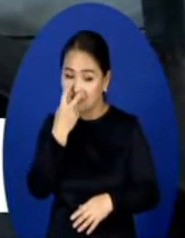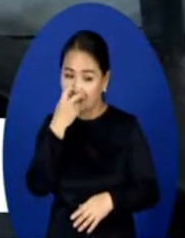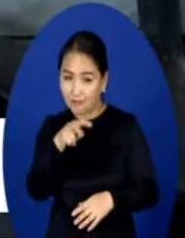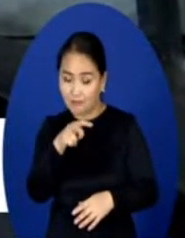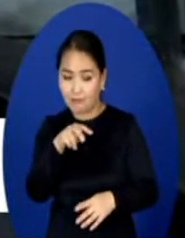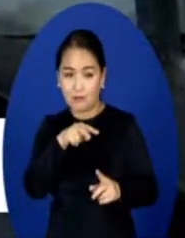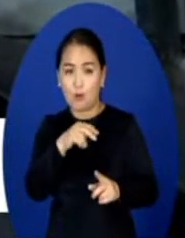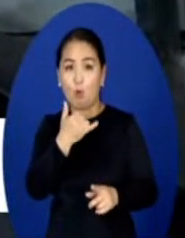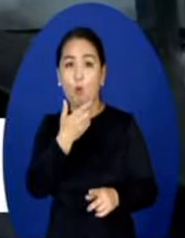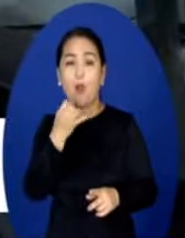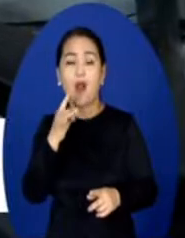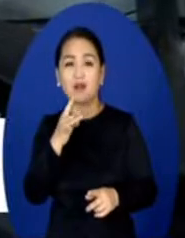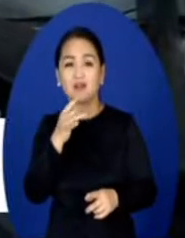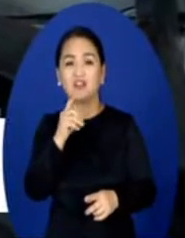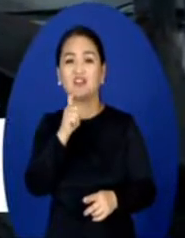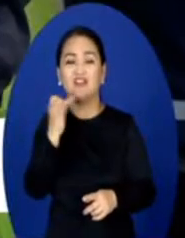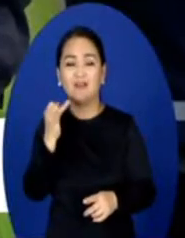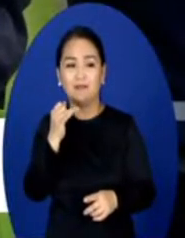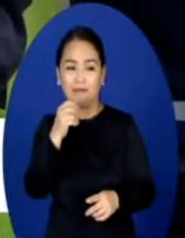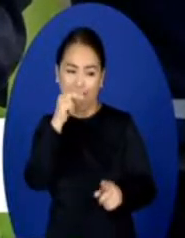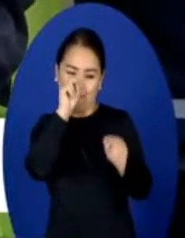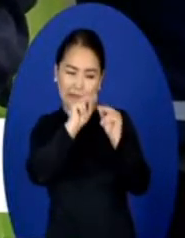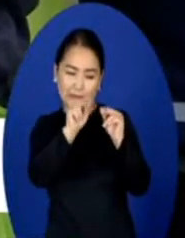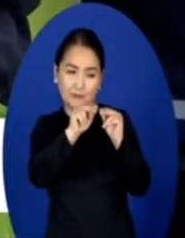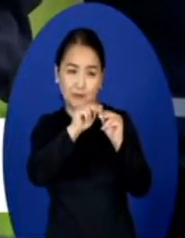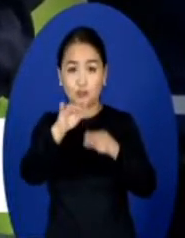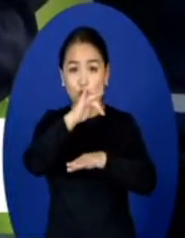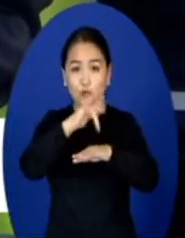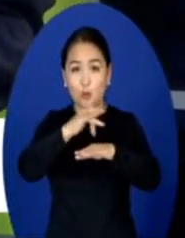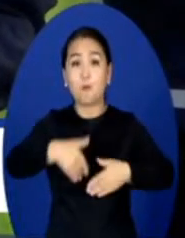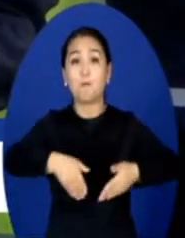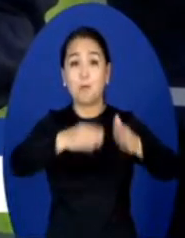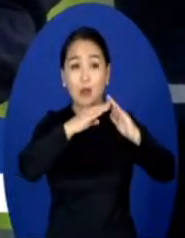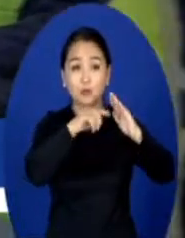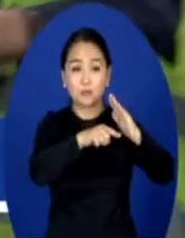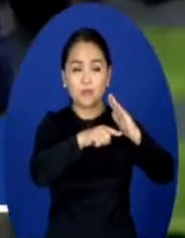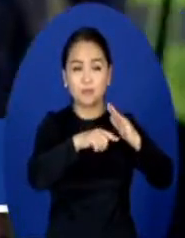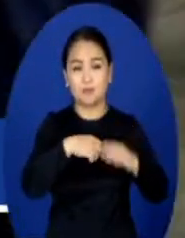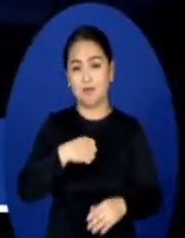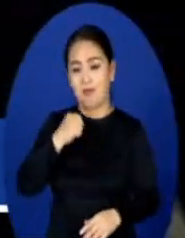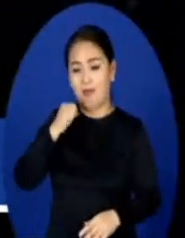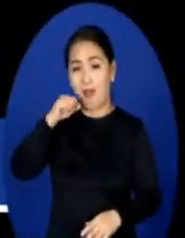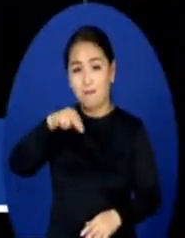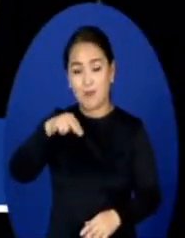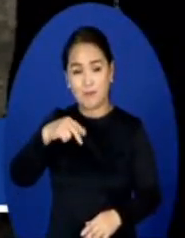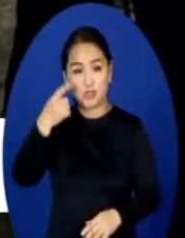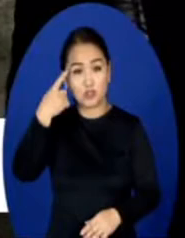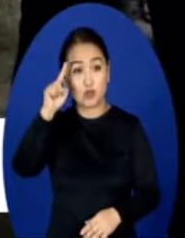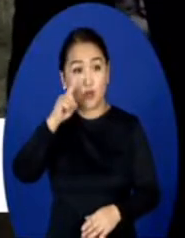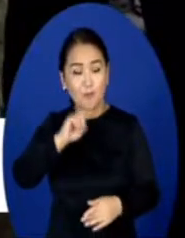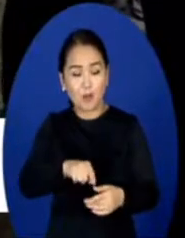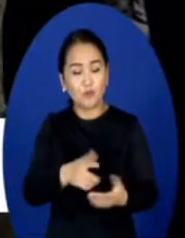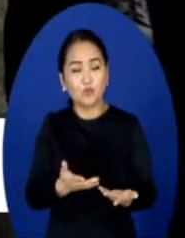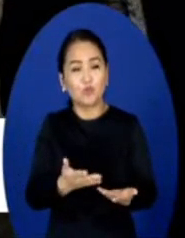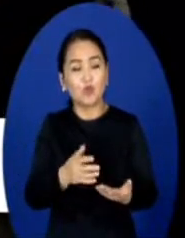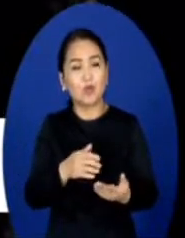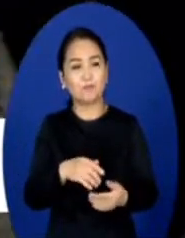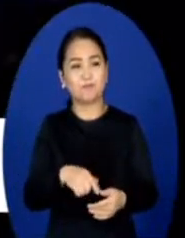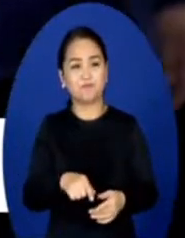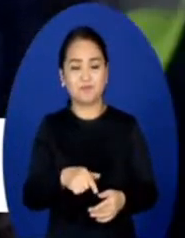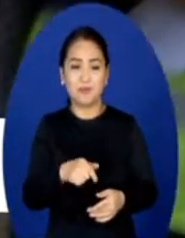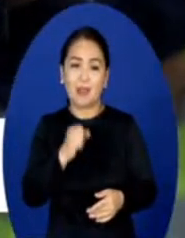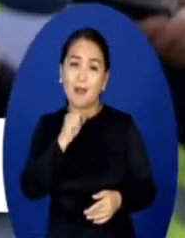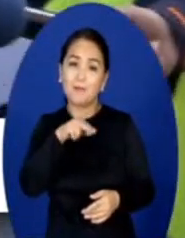анхаарч угаарын хийн хяналтын төвийг барьж эхэлжээ. Дээр нь бид нар бас ийм аппликейшн зохиож байна. Энэ аппликейшн яах вэ